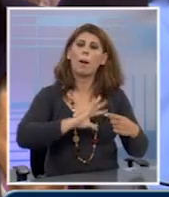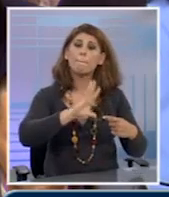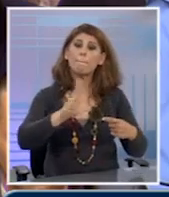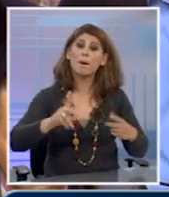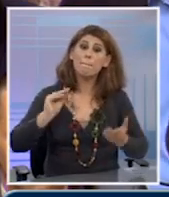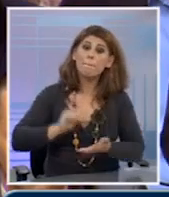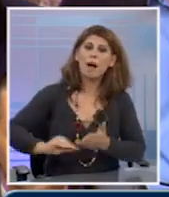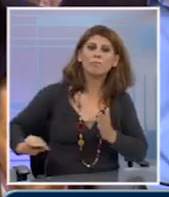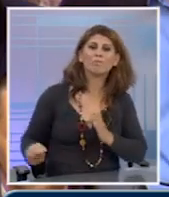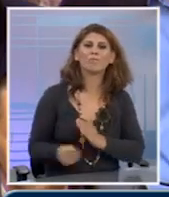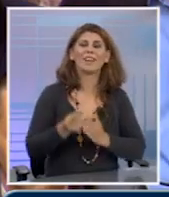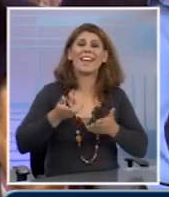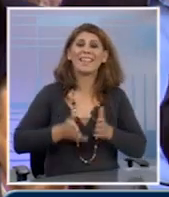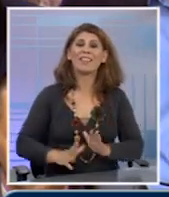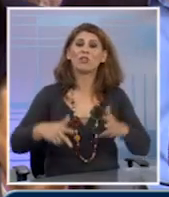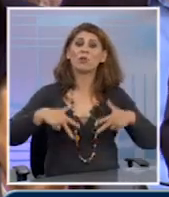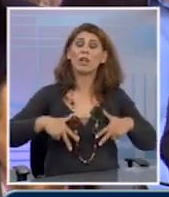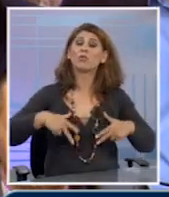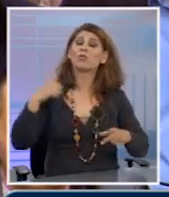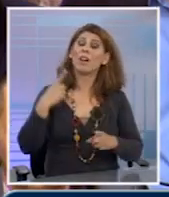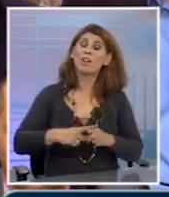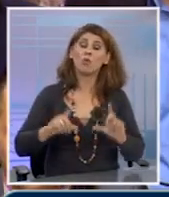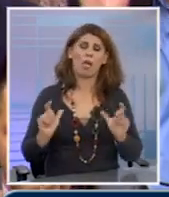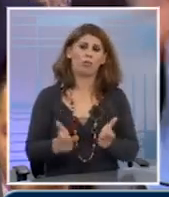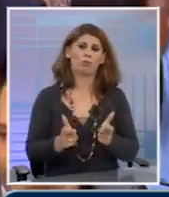ξαναγεννηθεί το κράτος του ελληνικού